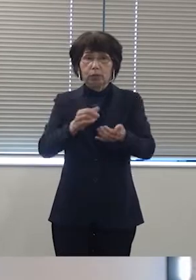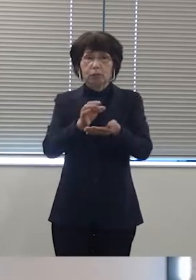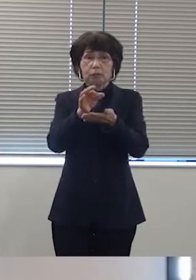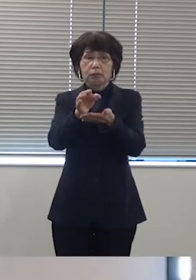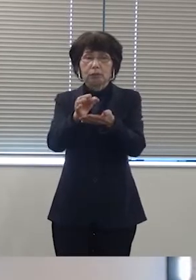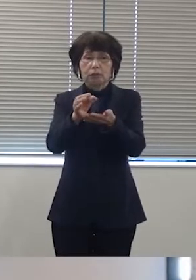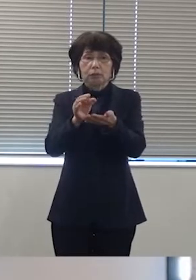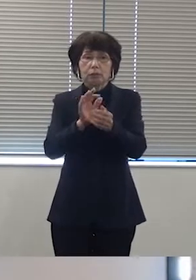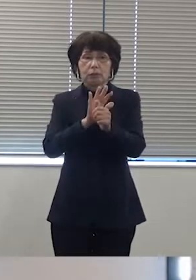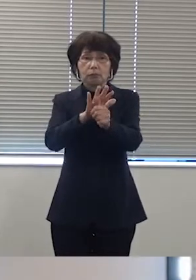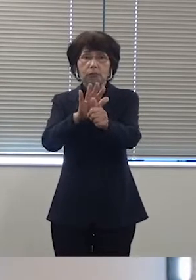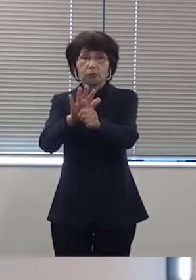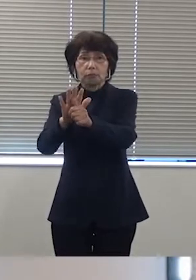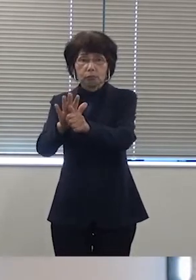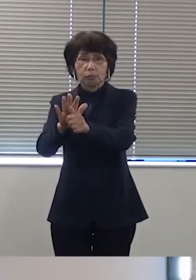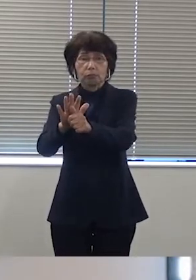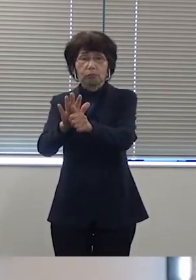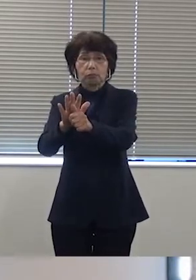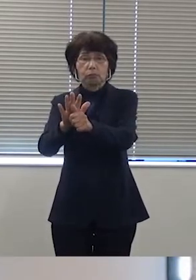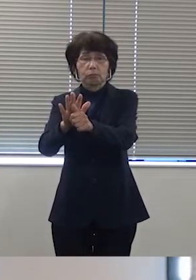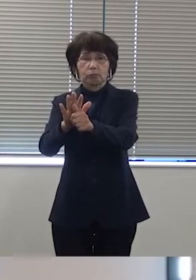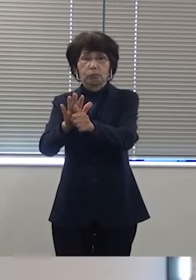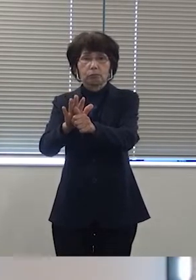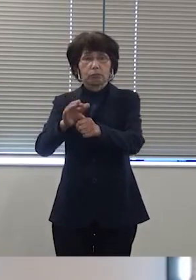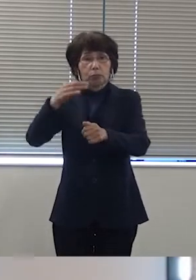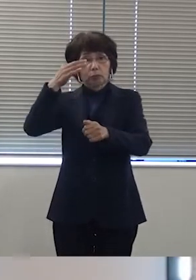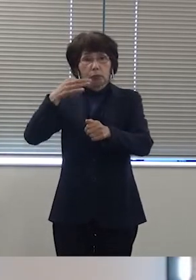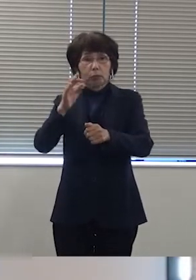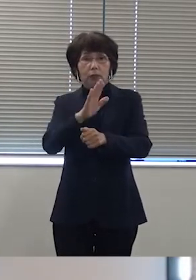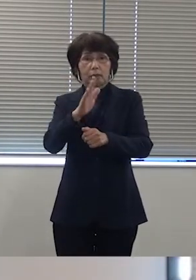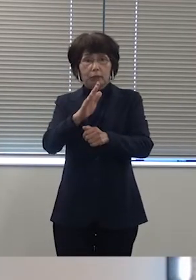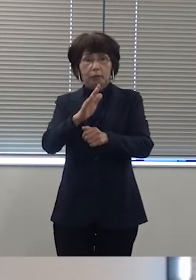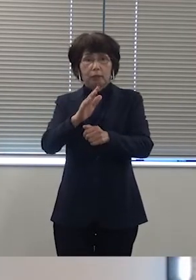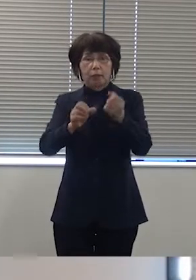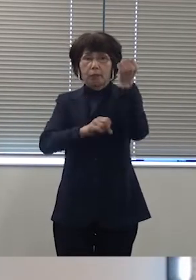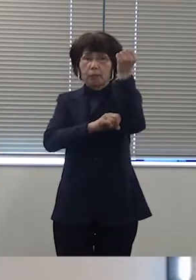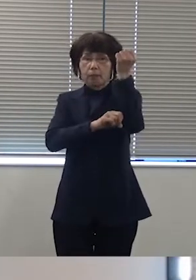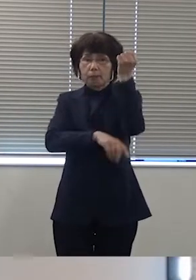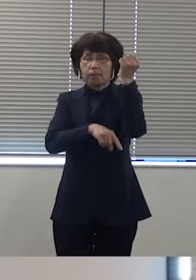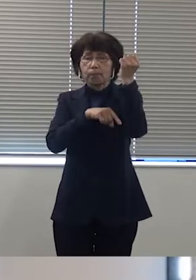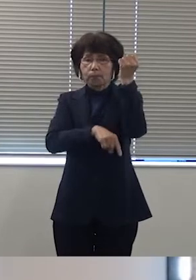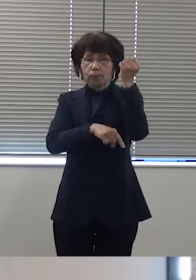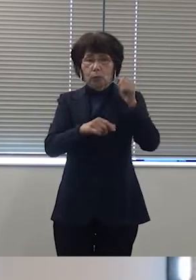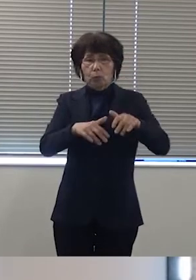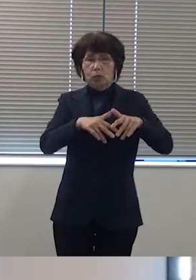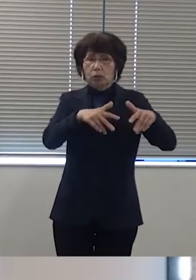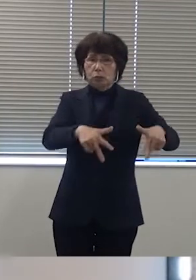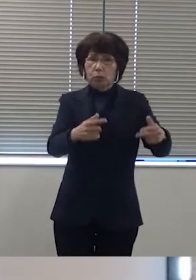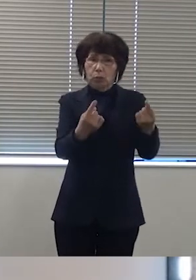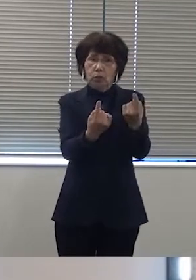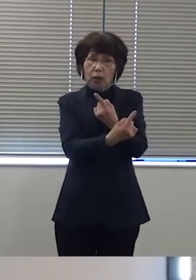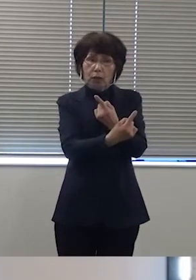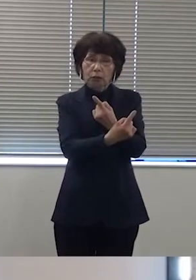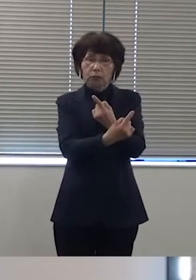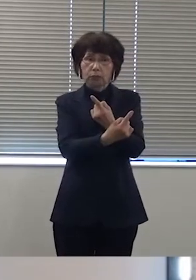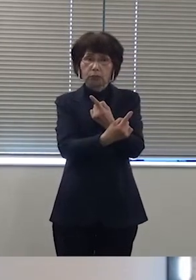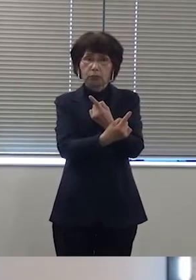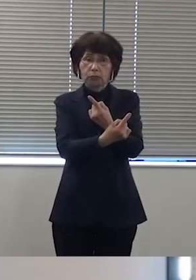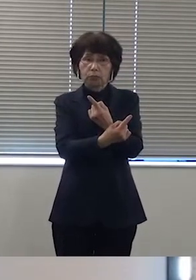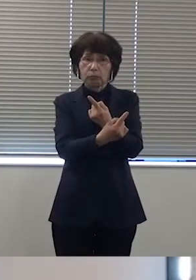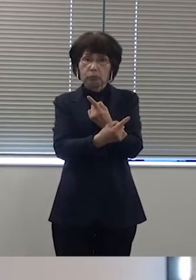っと抜本的にというか仕組みを変えるというところも念頭にあるのか、その辺今後の方針も